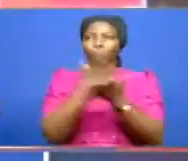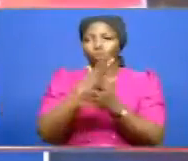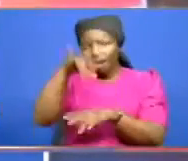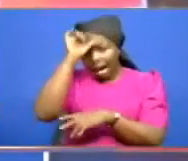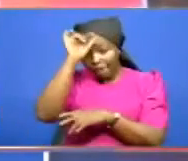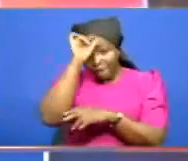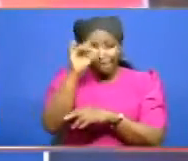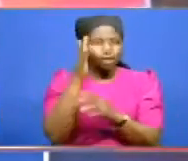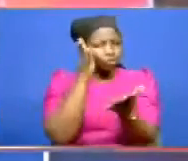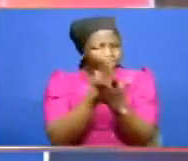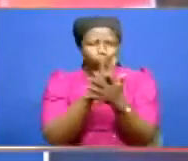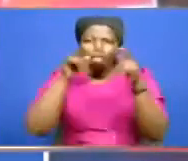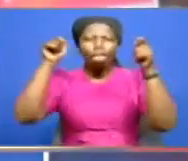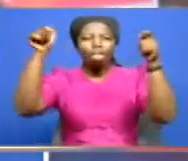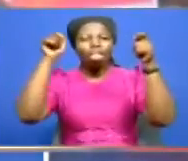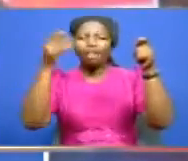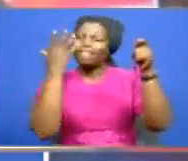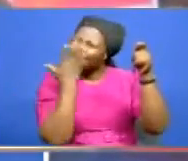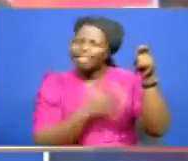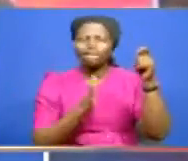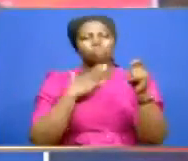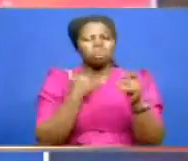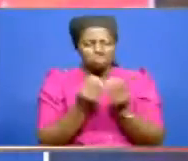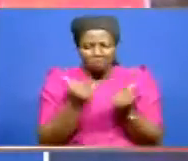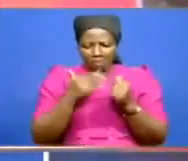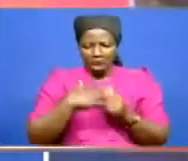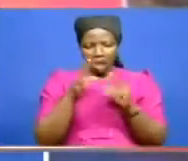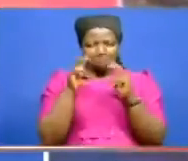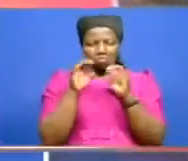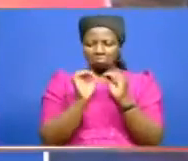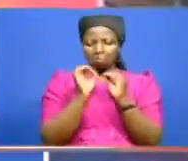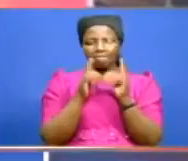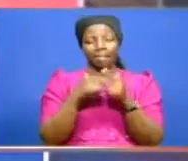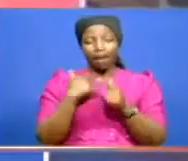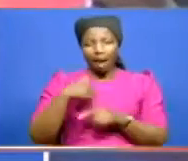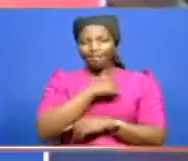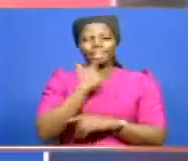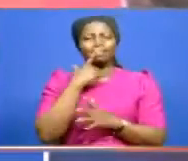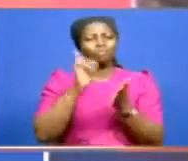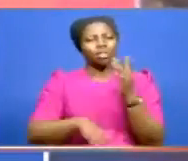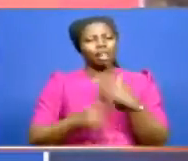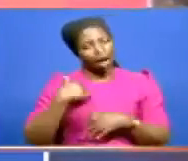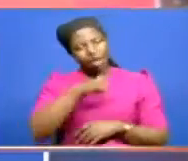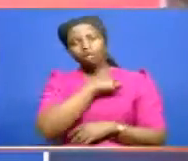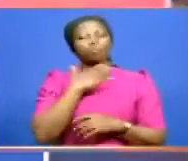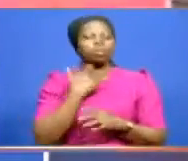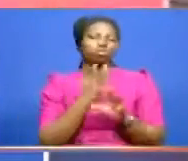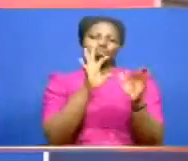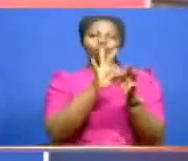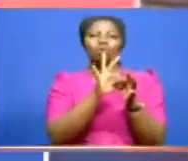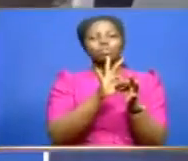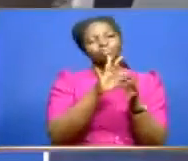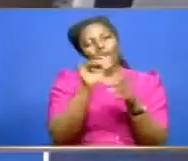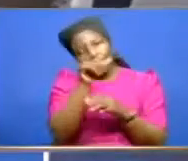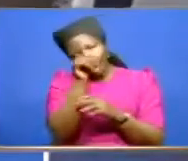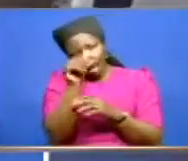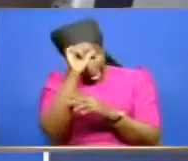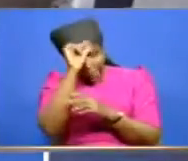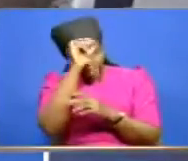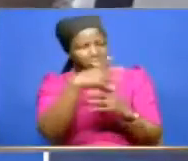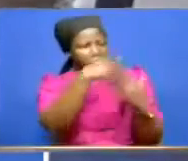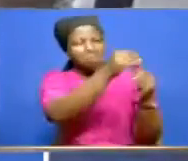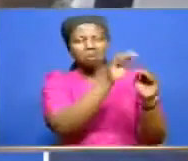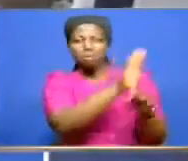imeenda kwenye mgomo, haitaki kutatua matatizo zetu, basi tumesema tunataka kuwa join, tuenda kuimba rege na wao.